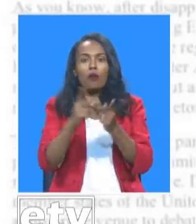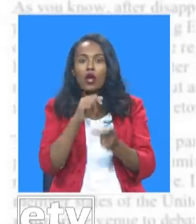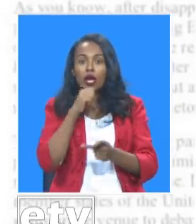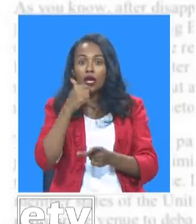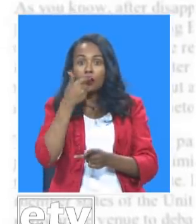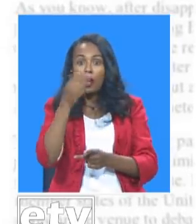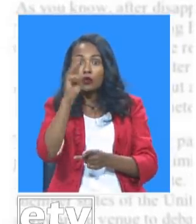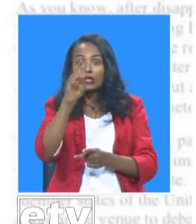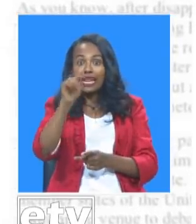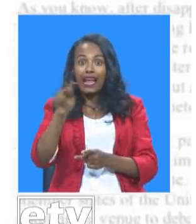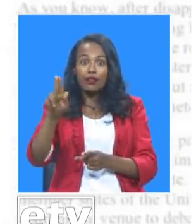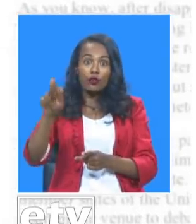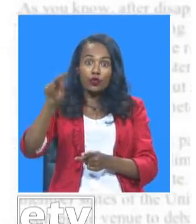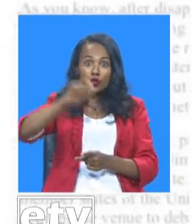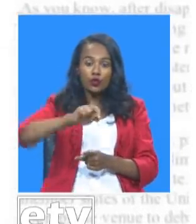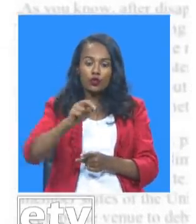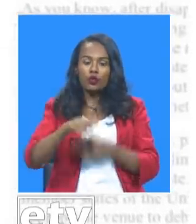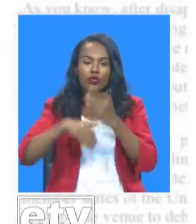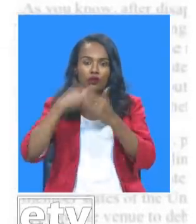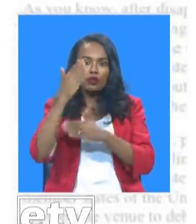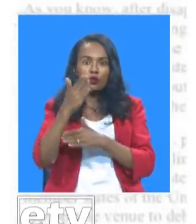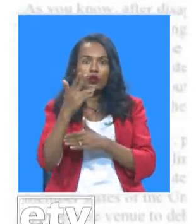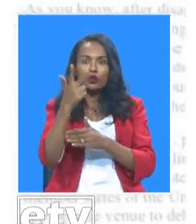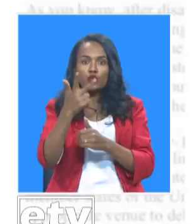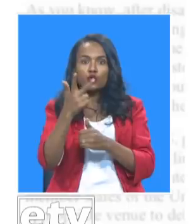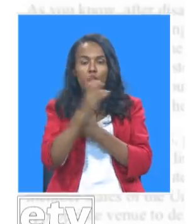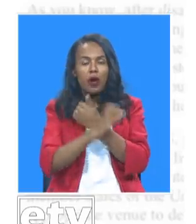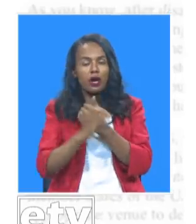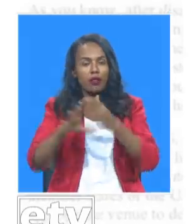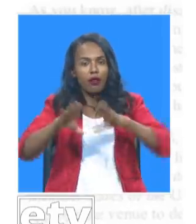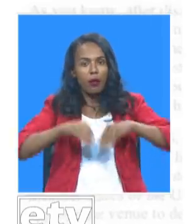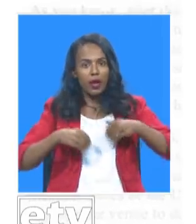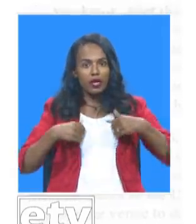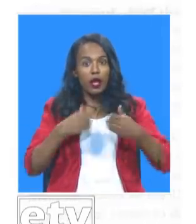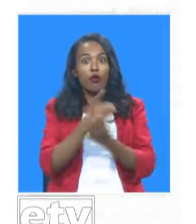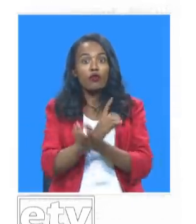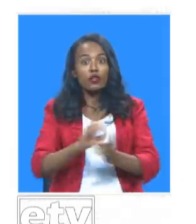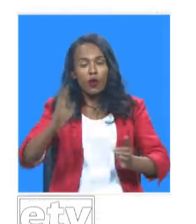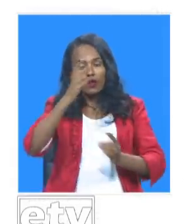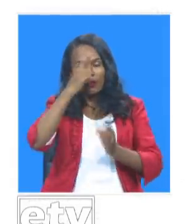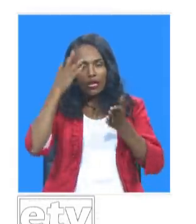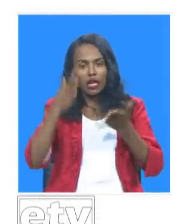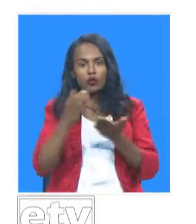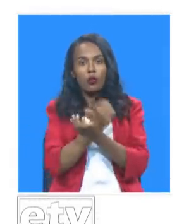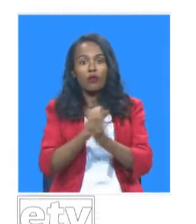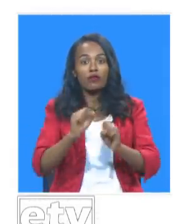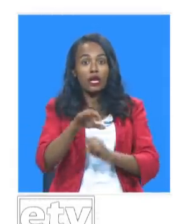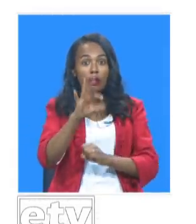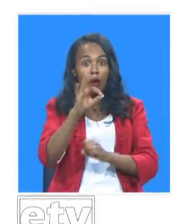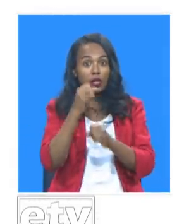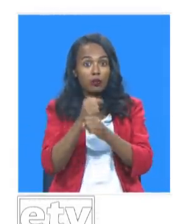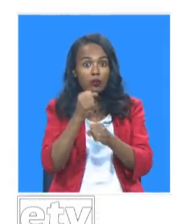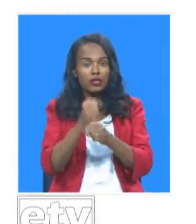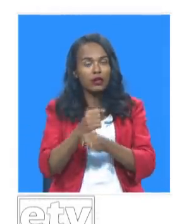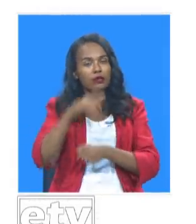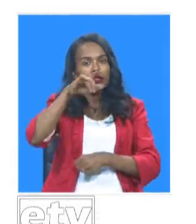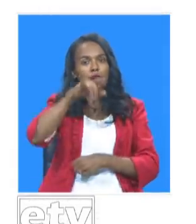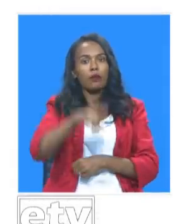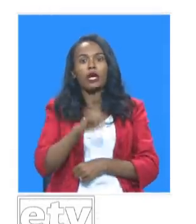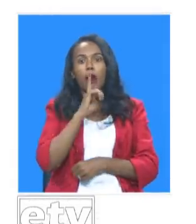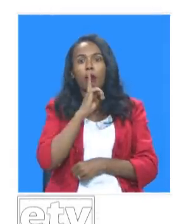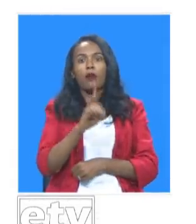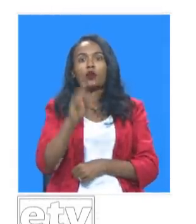ያሉት ሴናተሮቹ ወደፊትም በሶስቱም ሀገራት ዘንድ ተቀባይነት ያለው ፍትሐዊና ምክንያታዊ መፍትሄ ለማግኘት መስራት እንደሚገባም